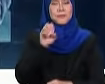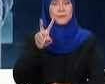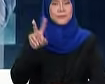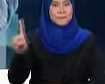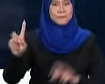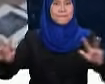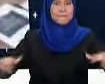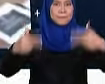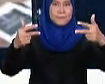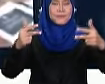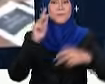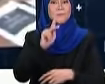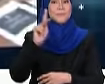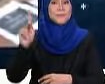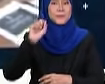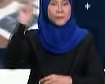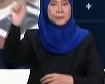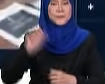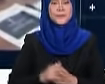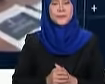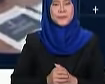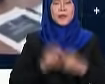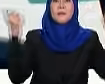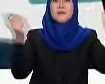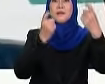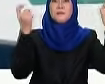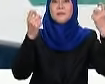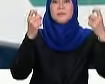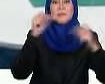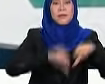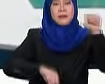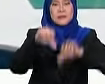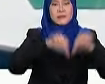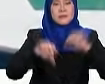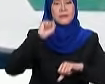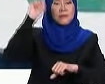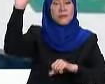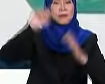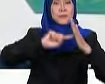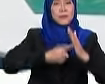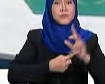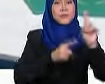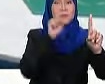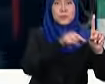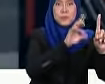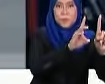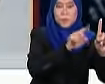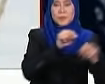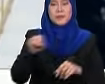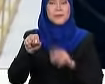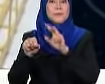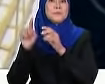secara Maya di Kota Kinabalu karena bosan Sabah 2021 yang bermula sejak julai sehingga